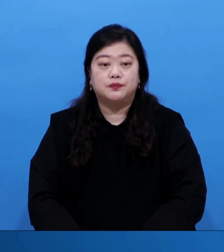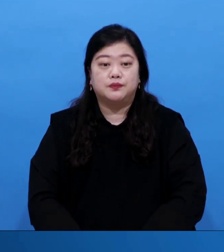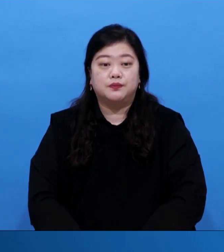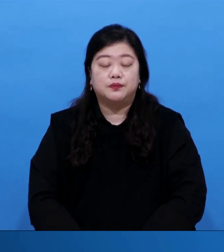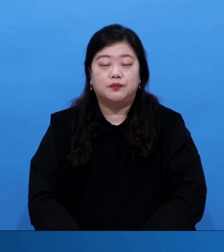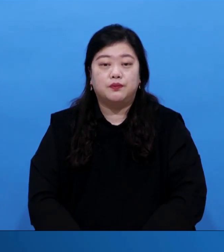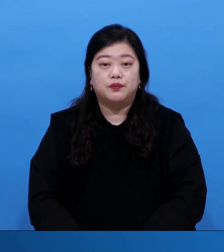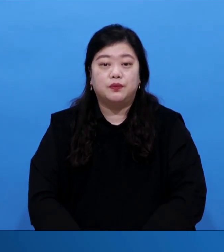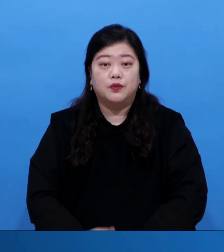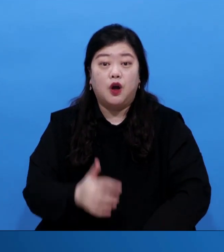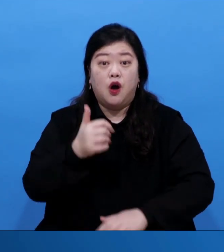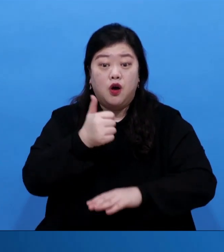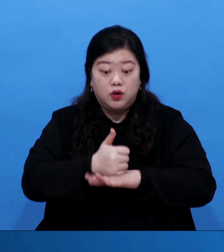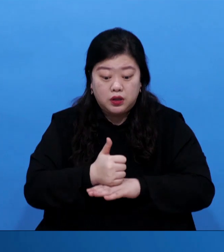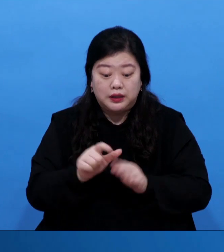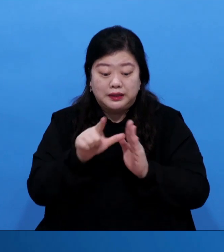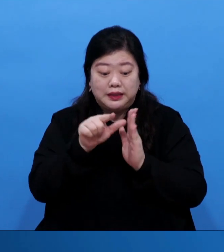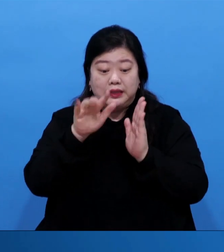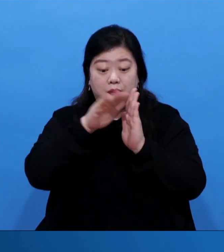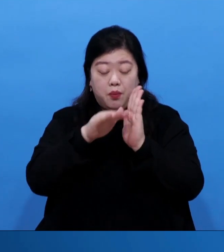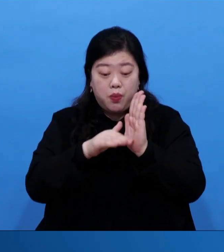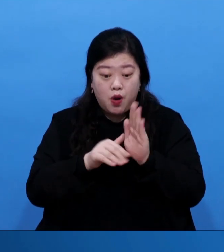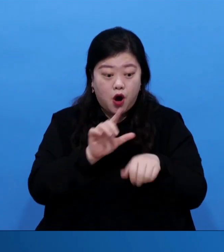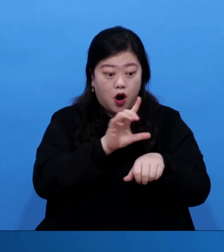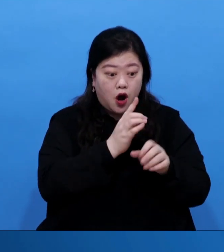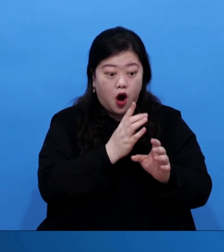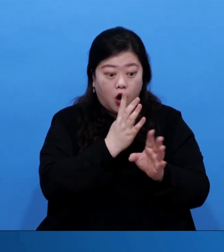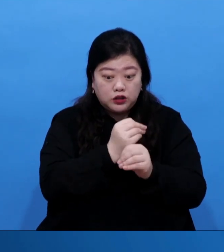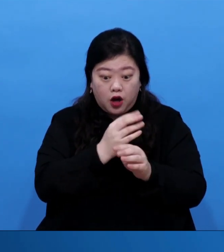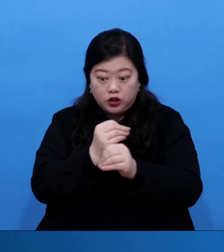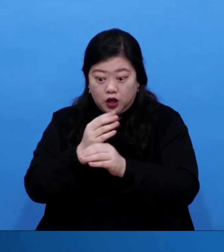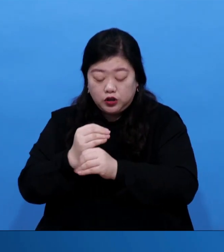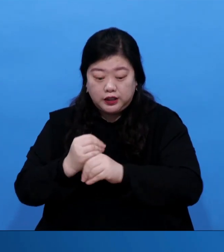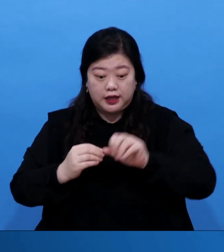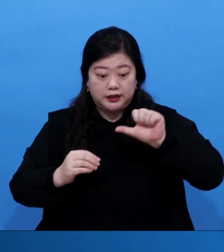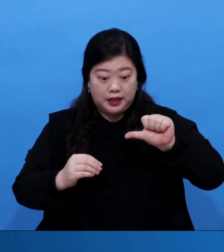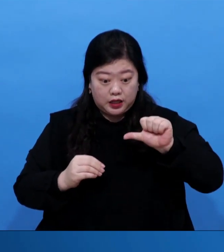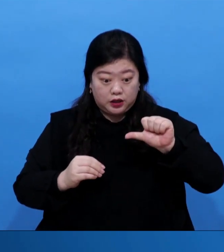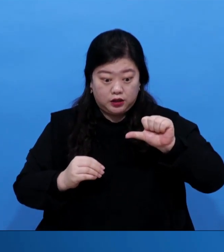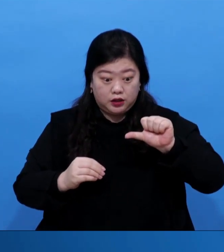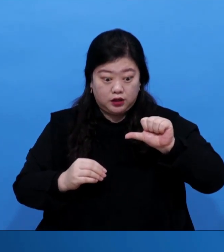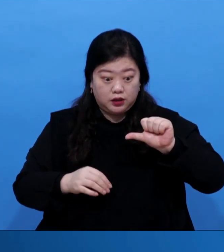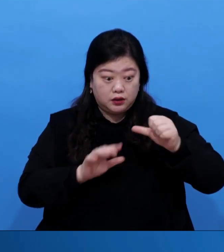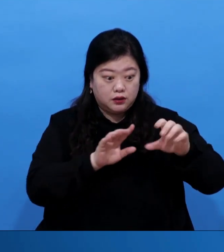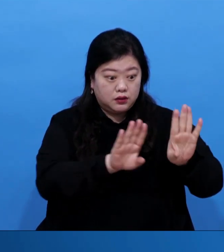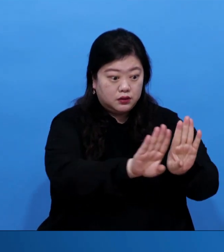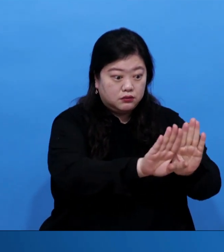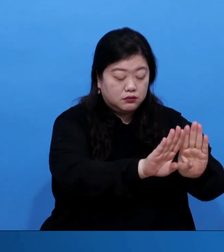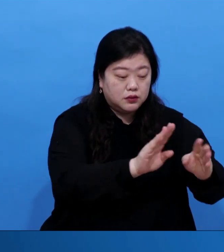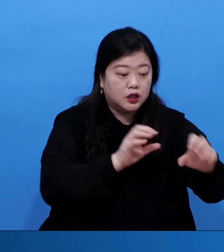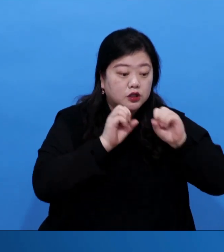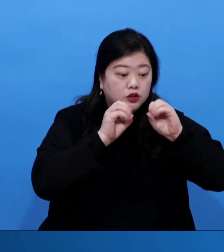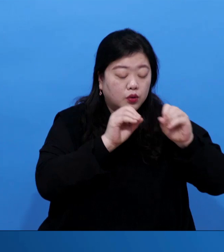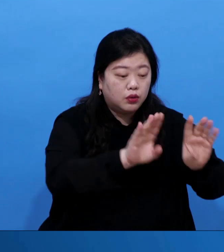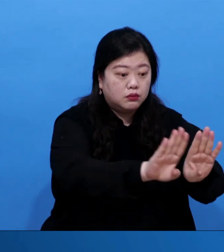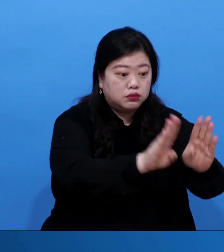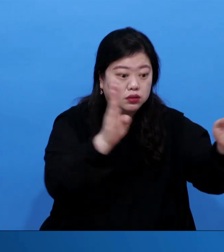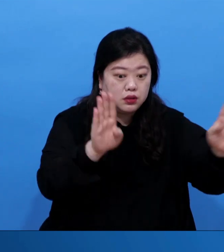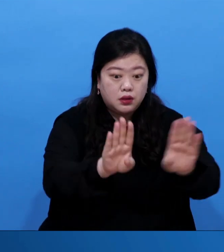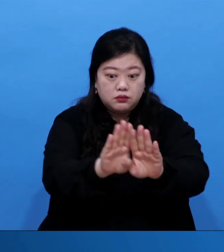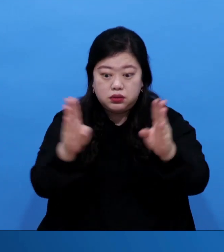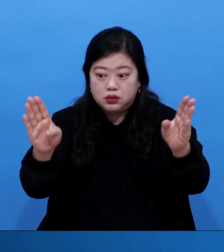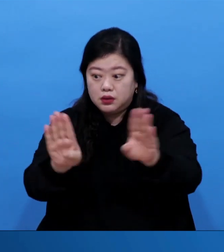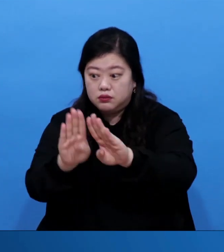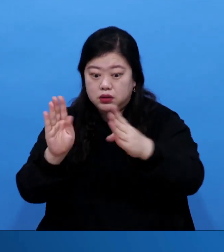문이 열린 겁니다. And simultaneously, five doors open. 그 시간표 따라서 문 다 열렸죠. All the doors open according to the time schedule.